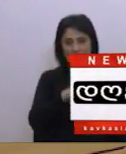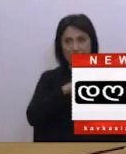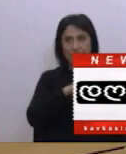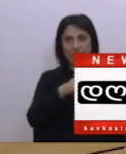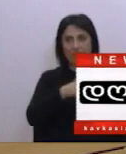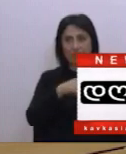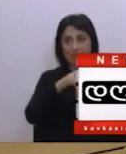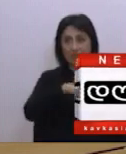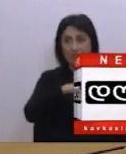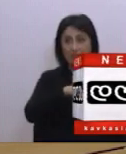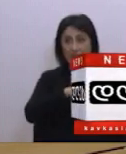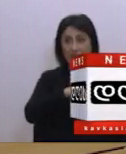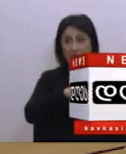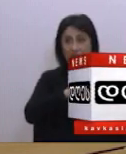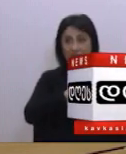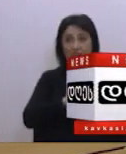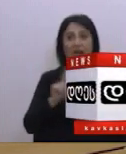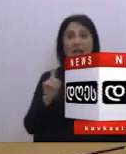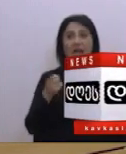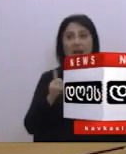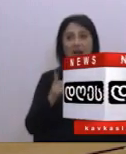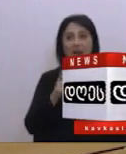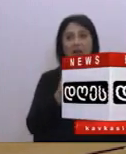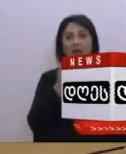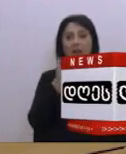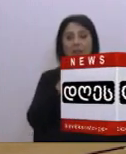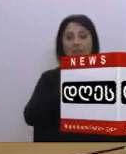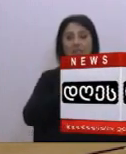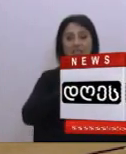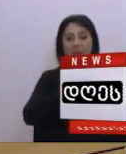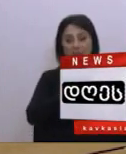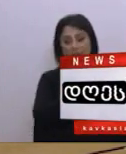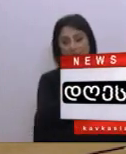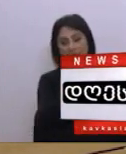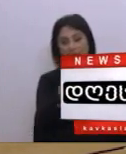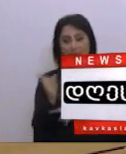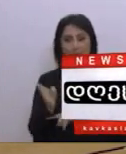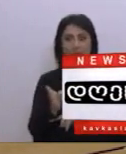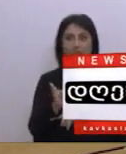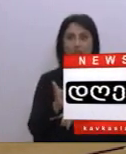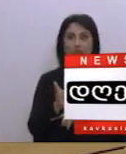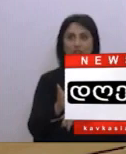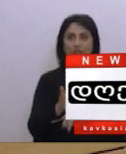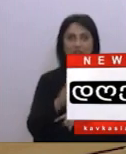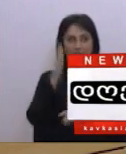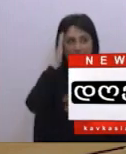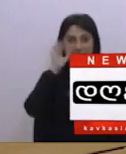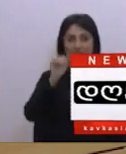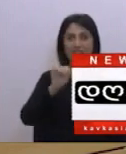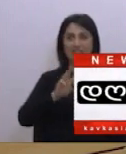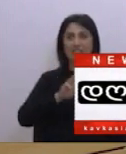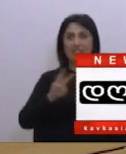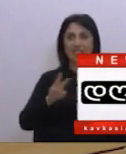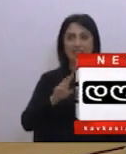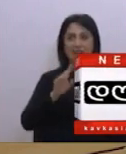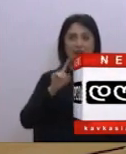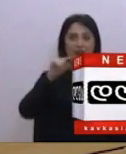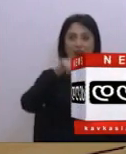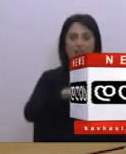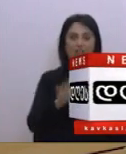8 საათი. Რატომ რამდენიმე საათის განმავლობაში თავდაცვის სამინისტრო არ